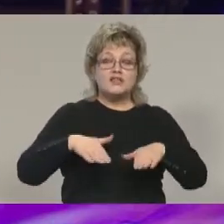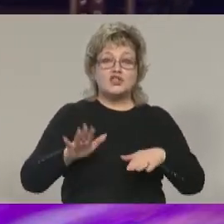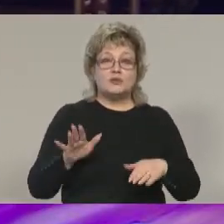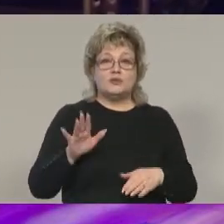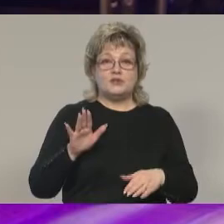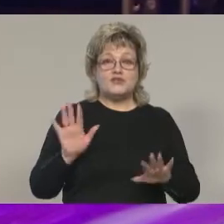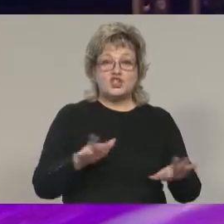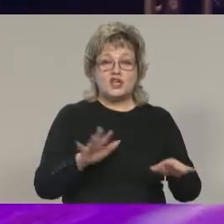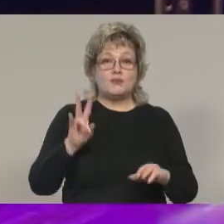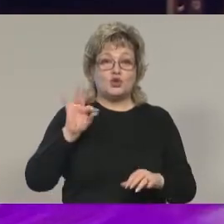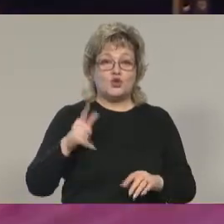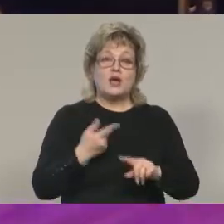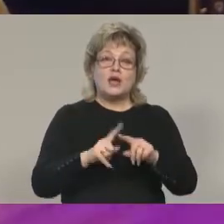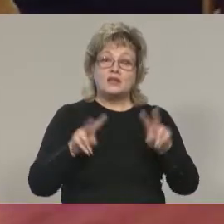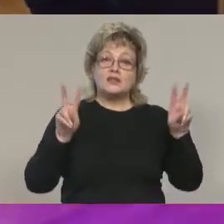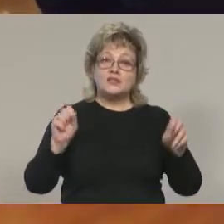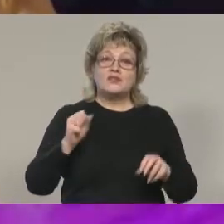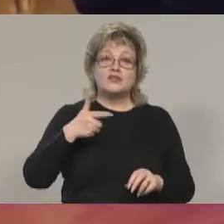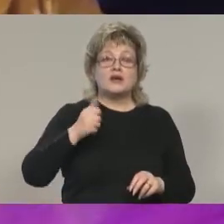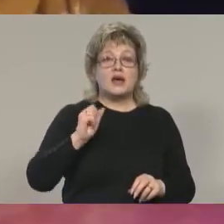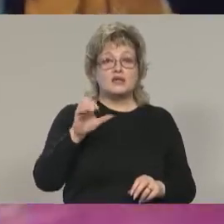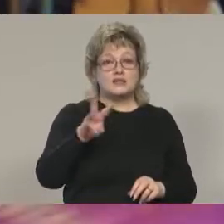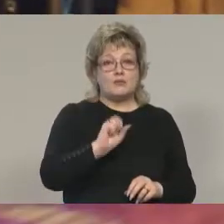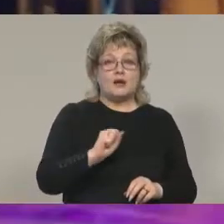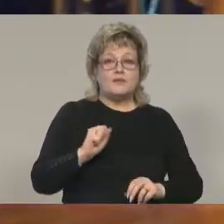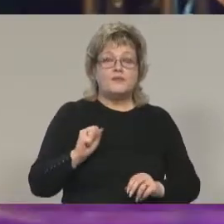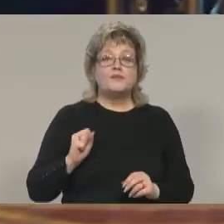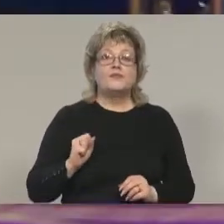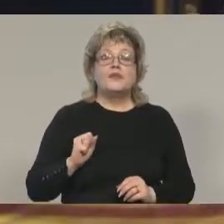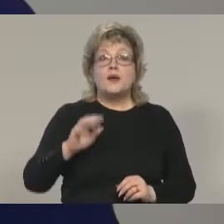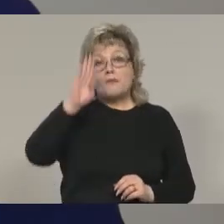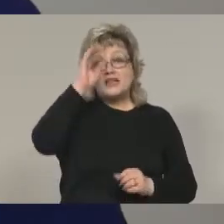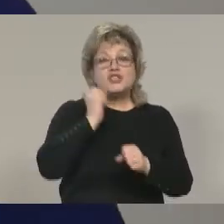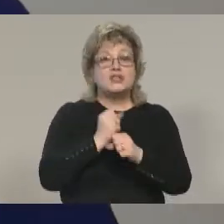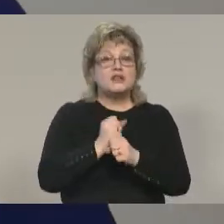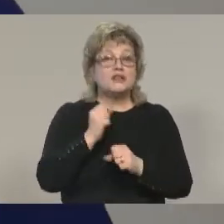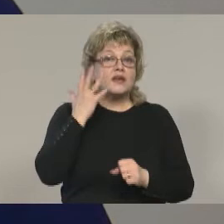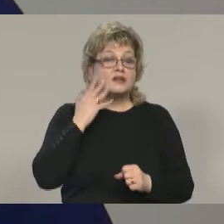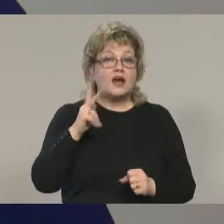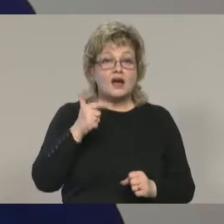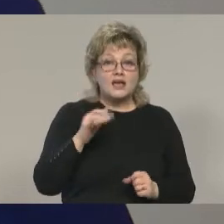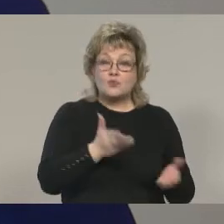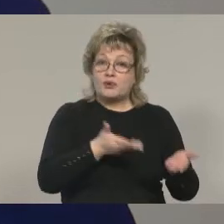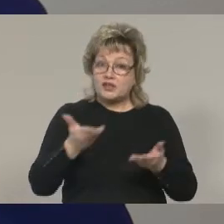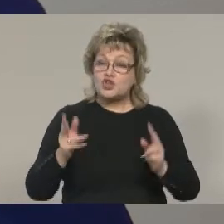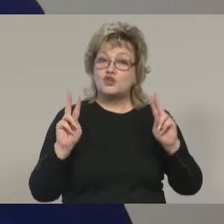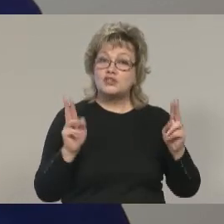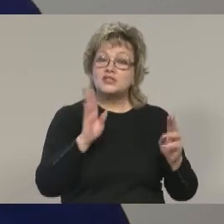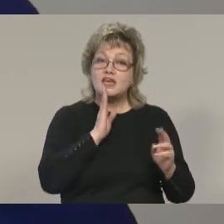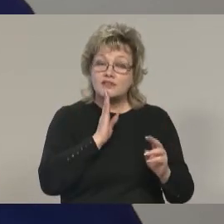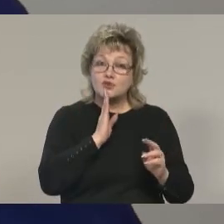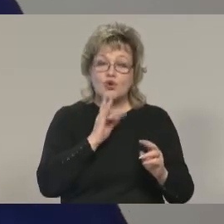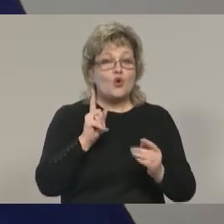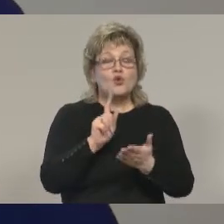ног. Этот танцевальный элемент называется гасма. Когда мальчик делает гасму, приглашает девочку, он